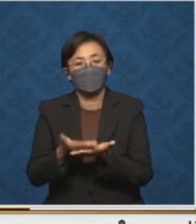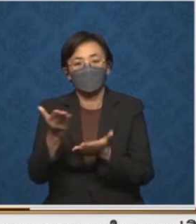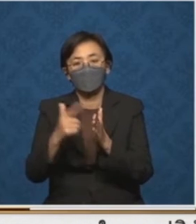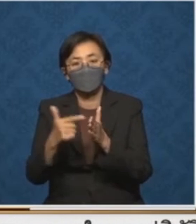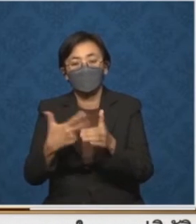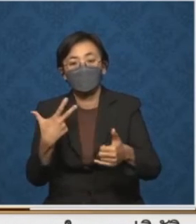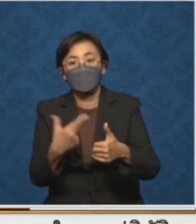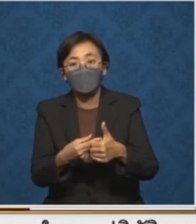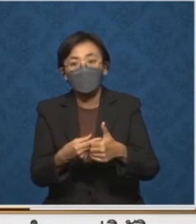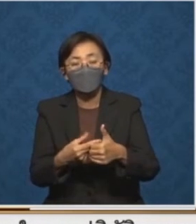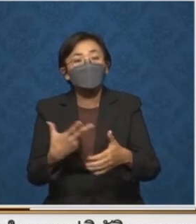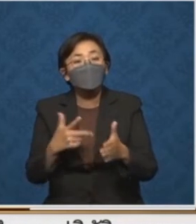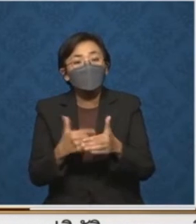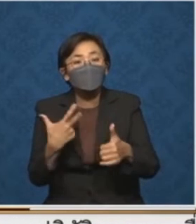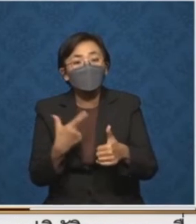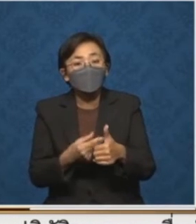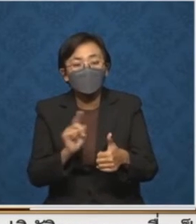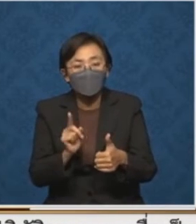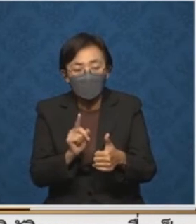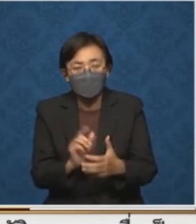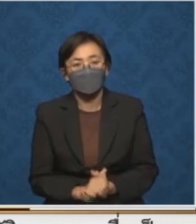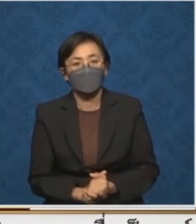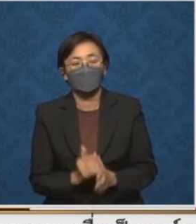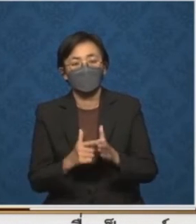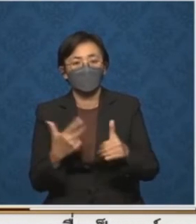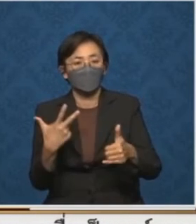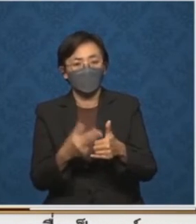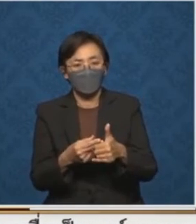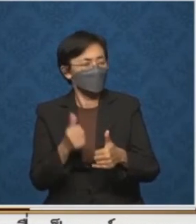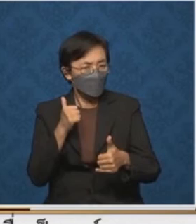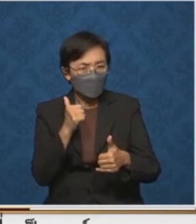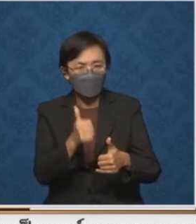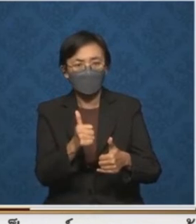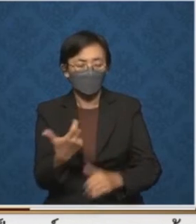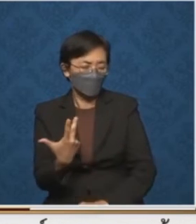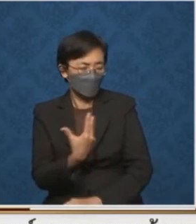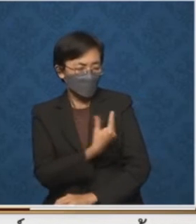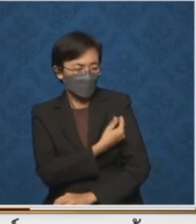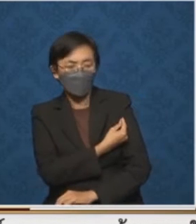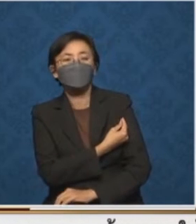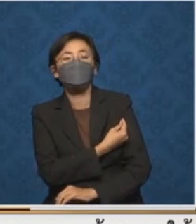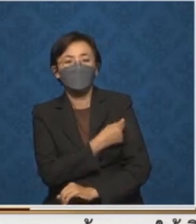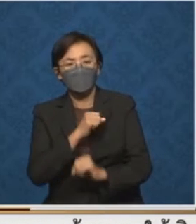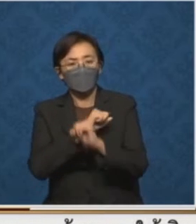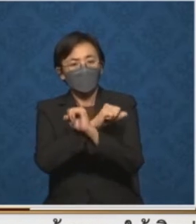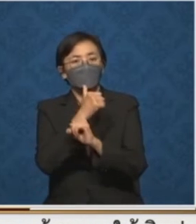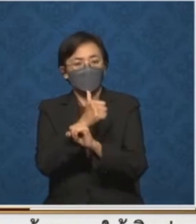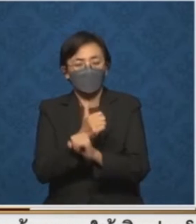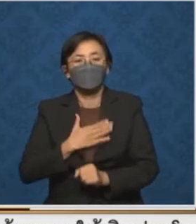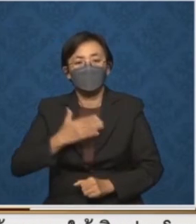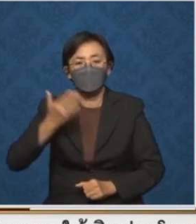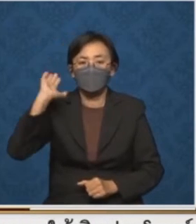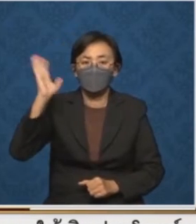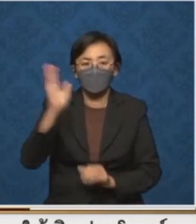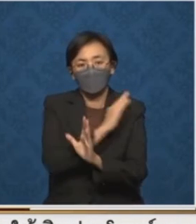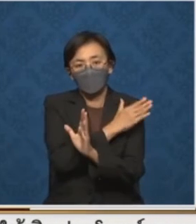ก้อหลอทางประเทศไยกบอกวามนไมได้ผลนะ คนก็ติดcovid กัเต็ไปหมด ท่านก